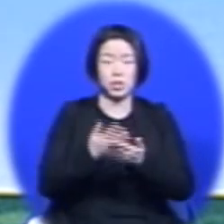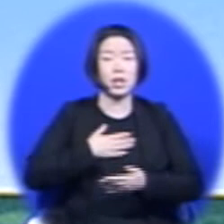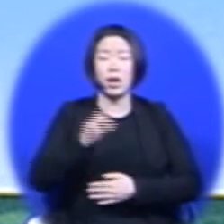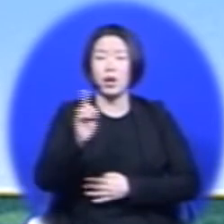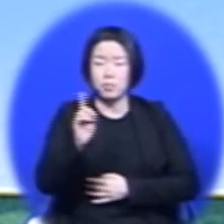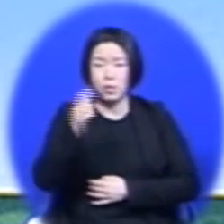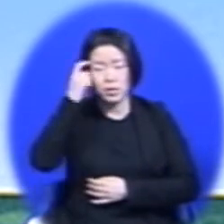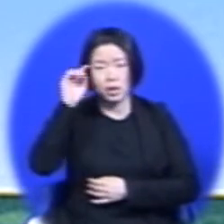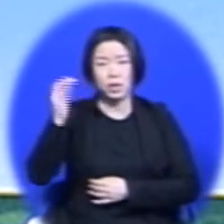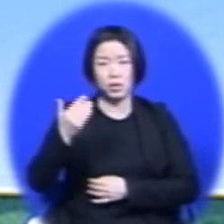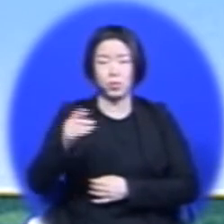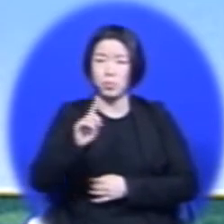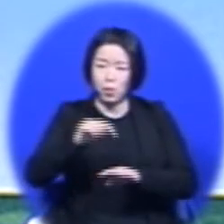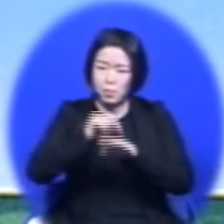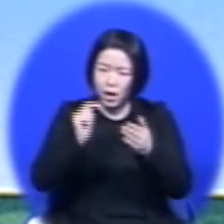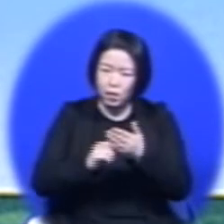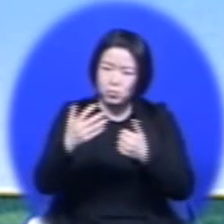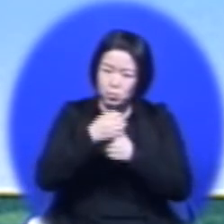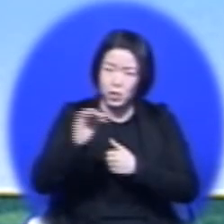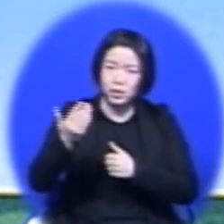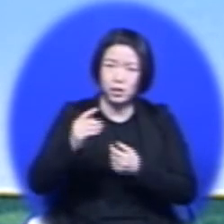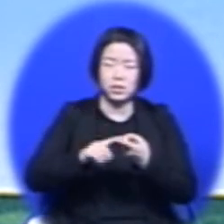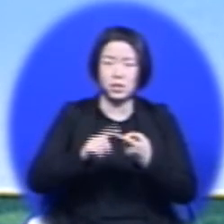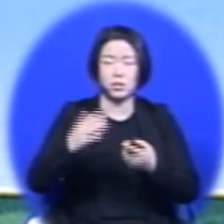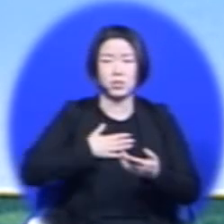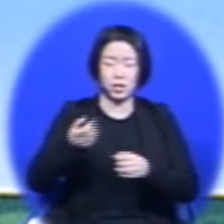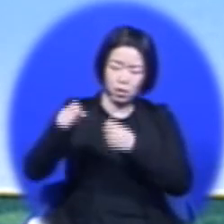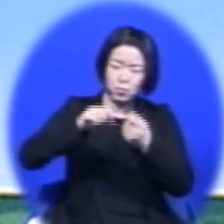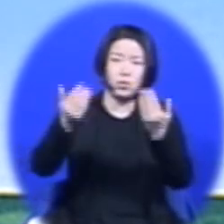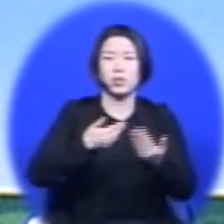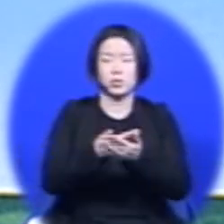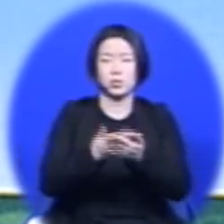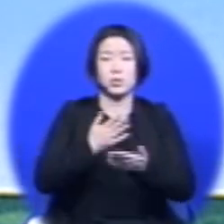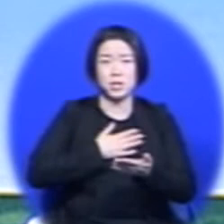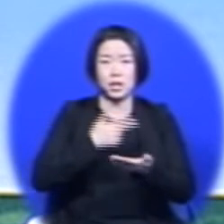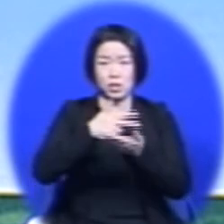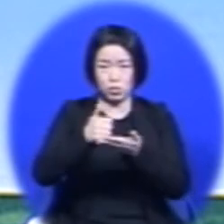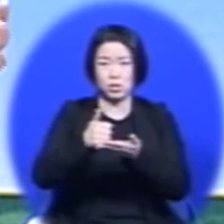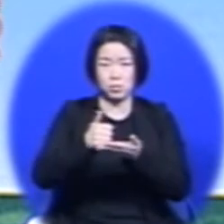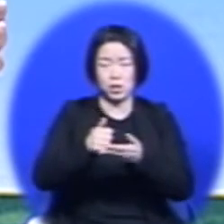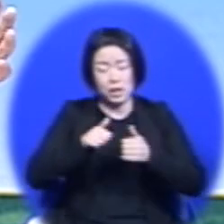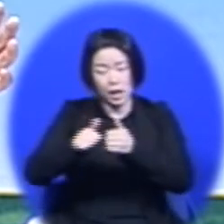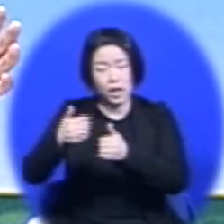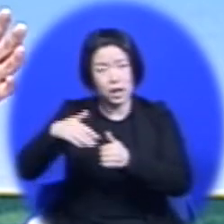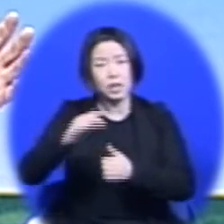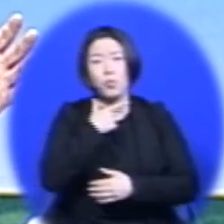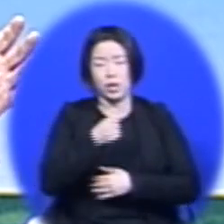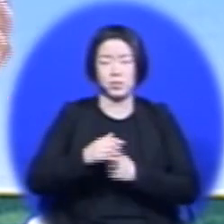내가 어떤 마음을 품어야 될지를 주님 저에게 부어주십시오. 제가 주님을 따라가기를